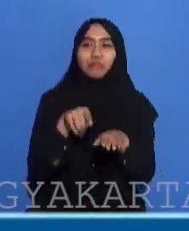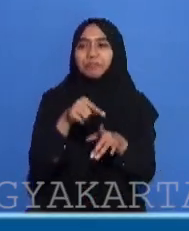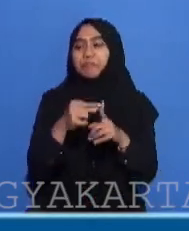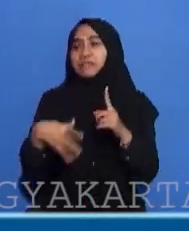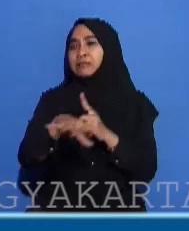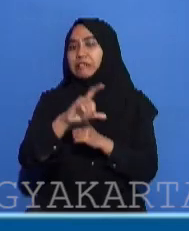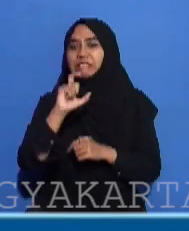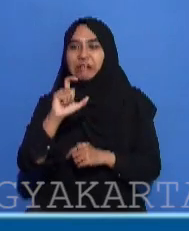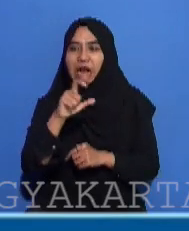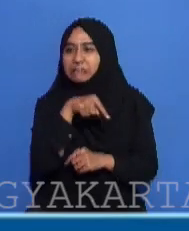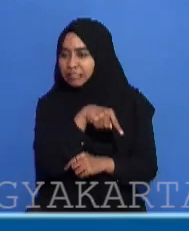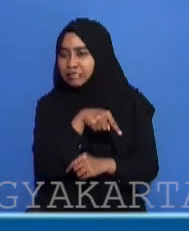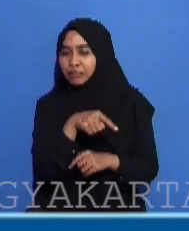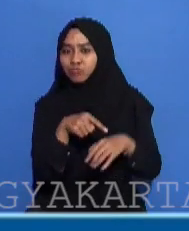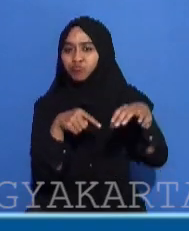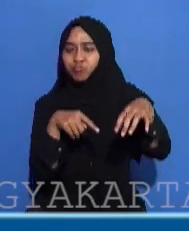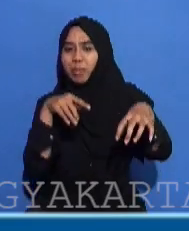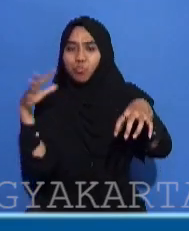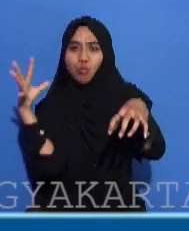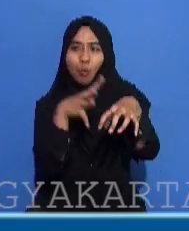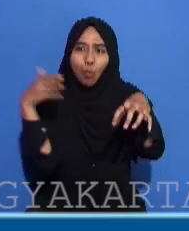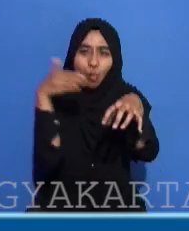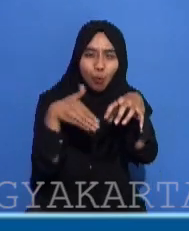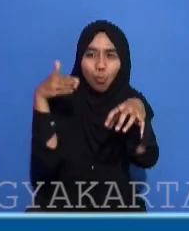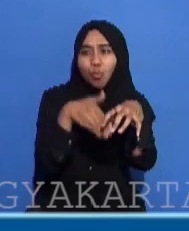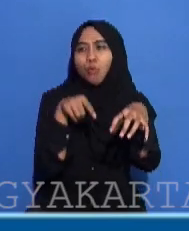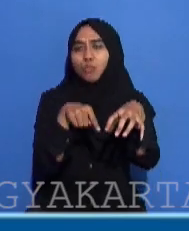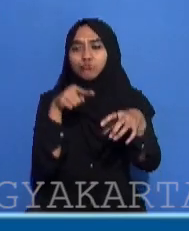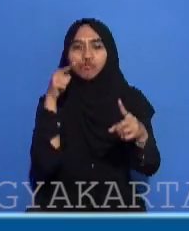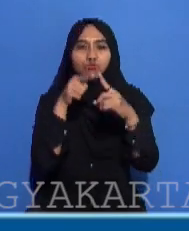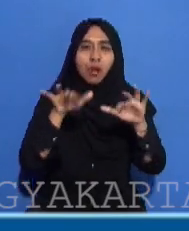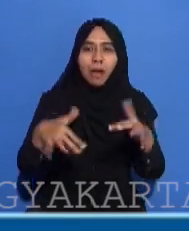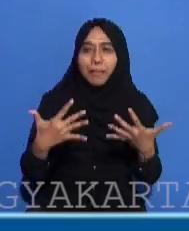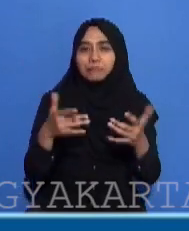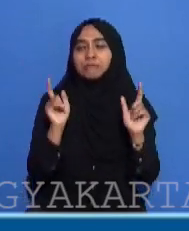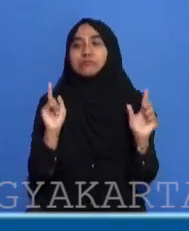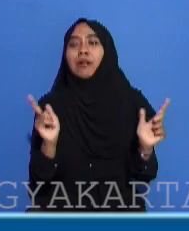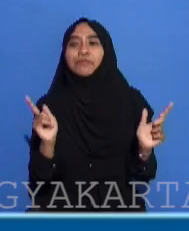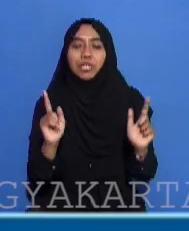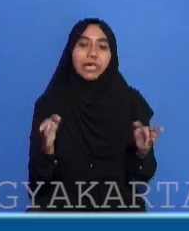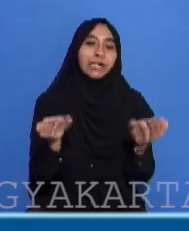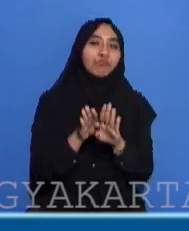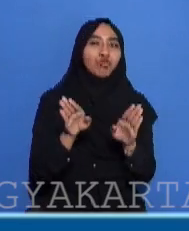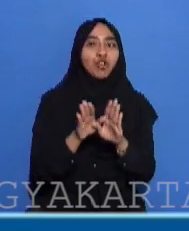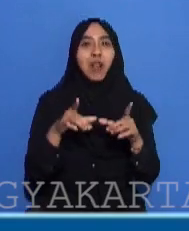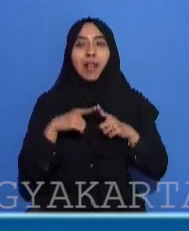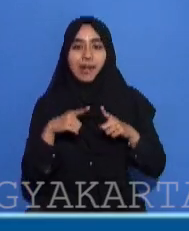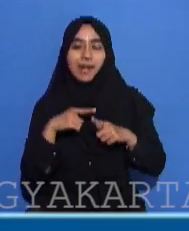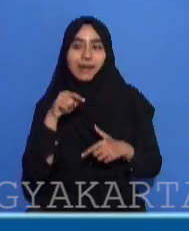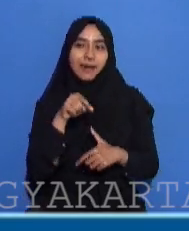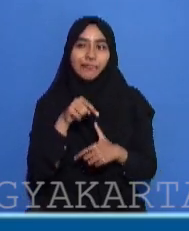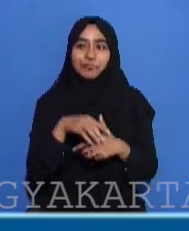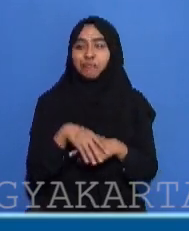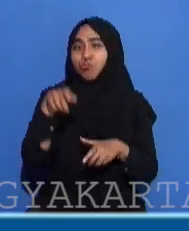dening warga masyarakat ingkang badhe nelasaken wekdal preng sesarengan kaliyan keluarganipun. Gunggunging tiyang ingkang datangi